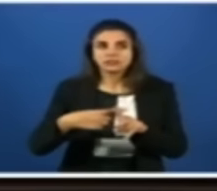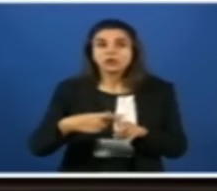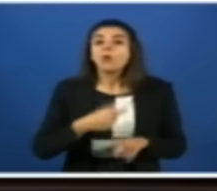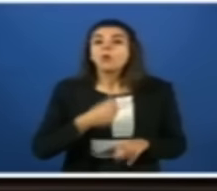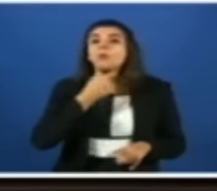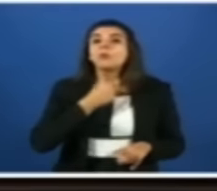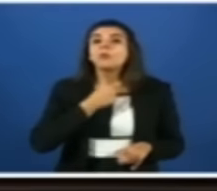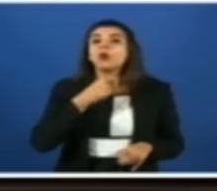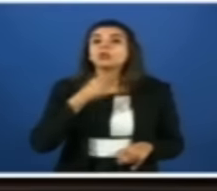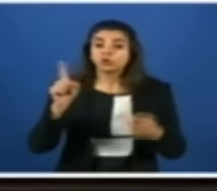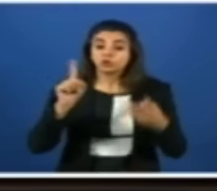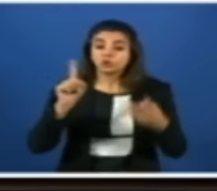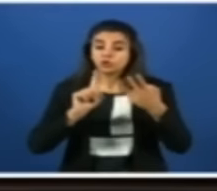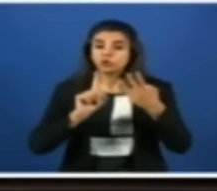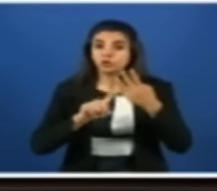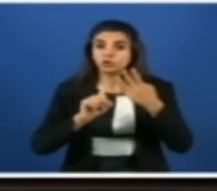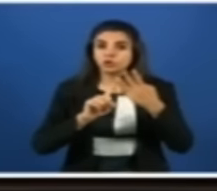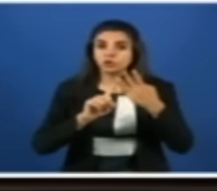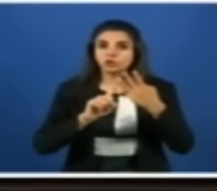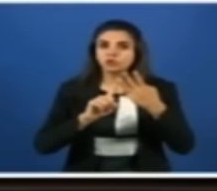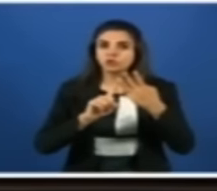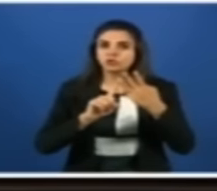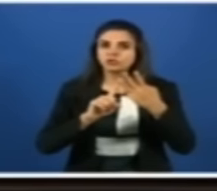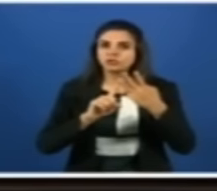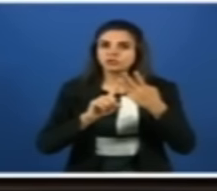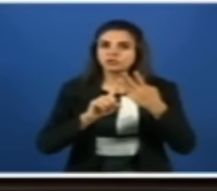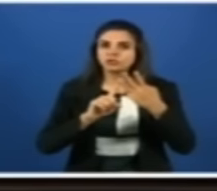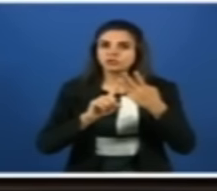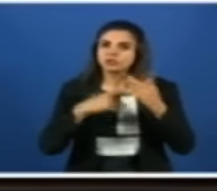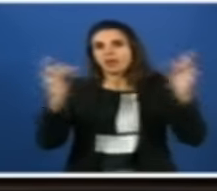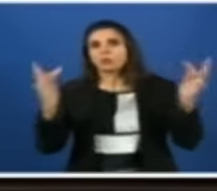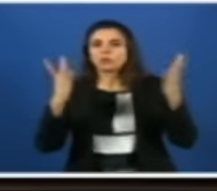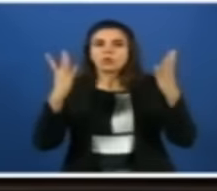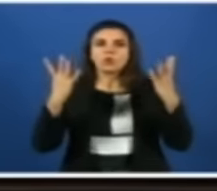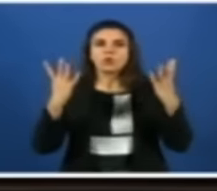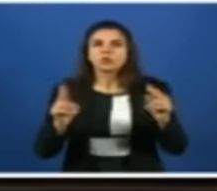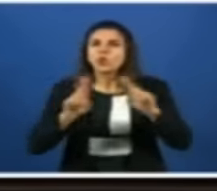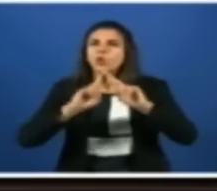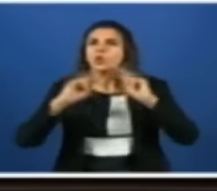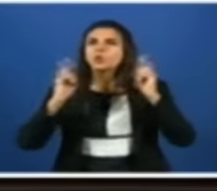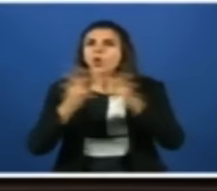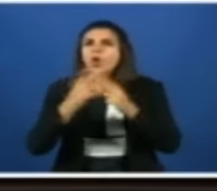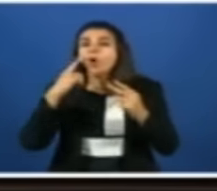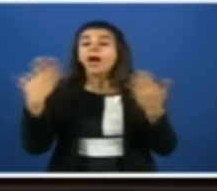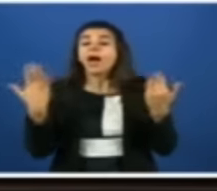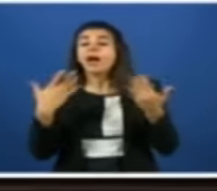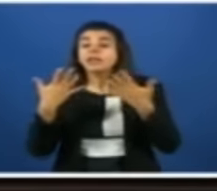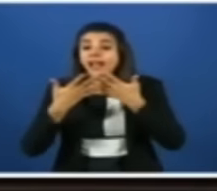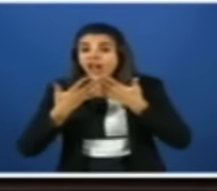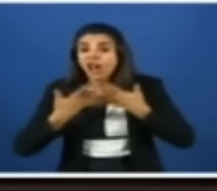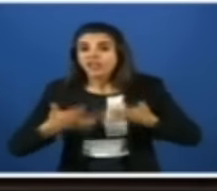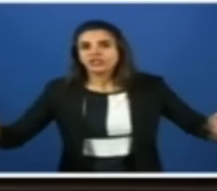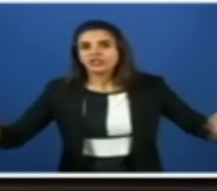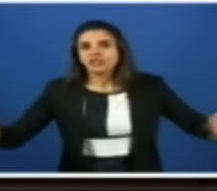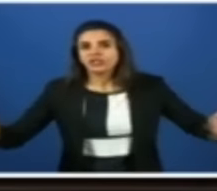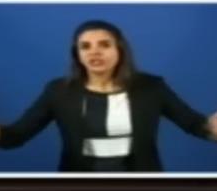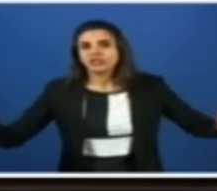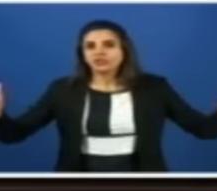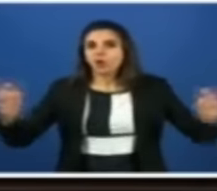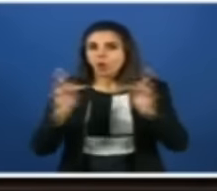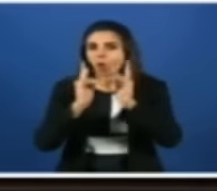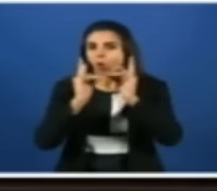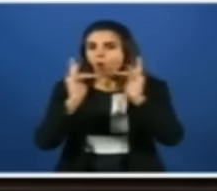Boğaz'a üçüncü bir gerdanlık taktık. Dünyanın en geniş asma